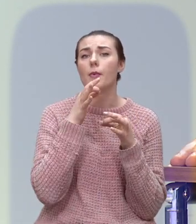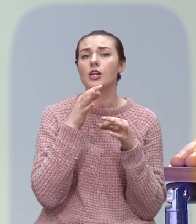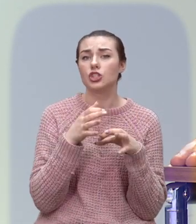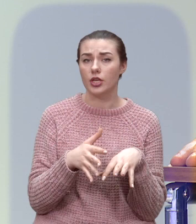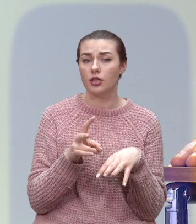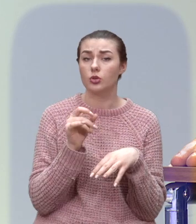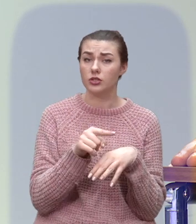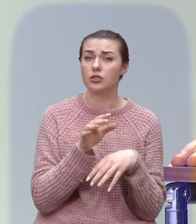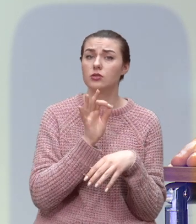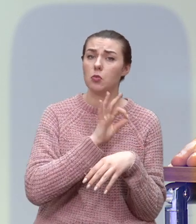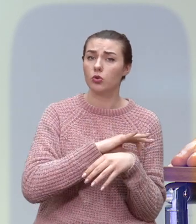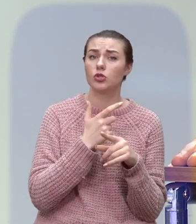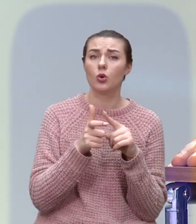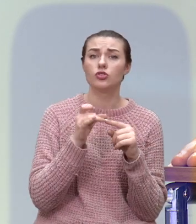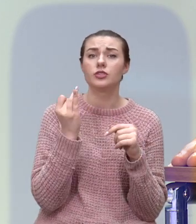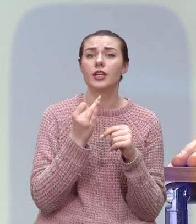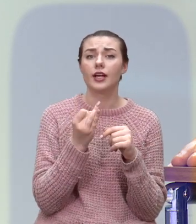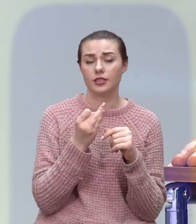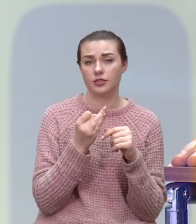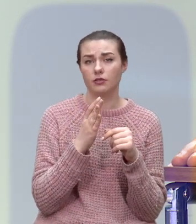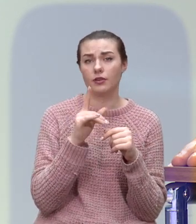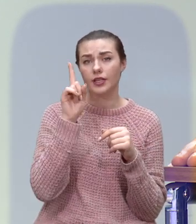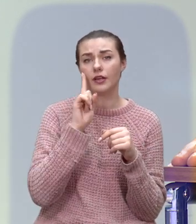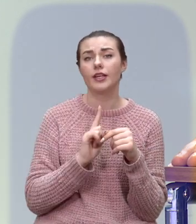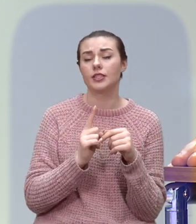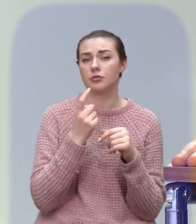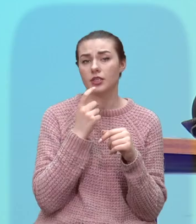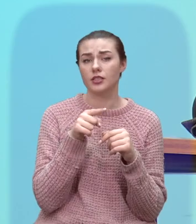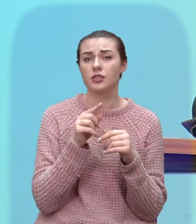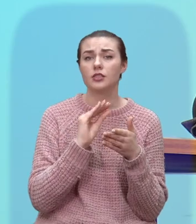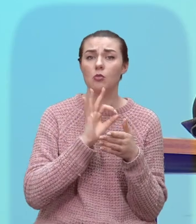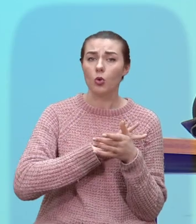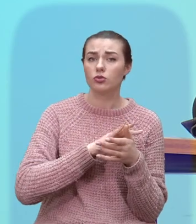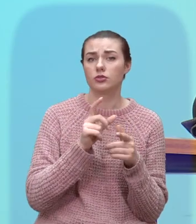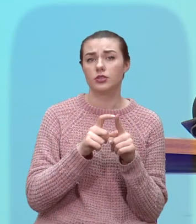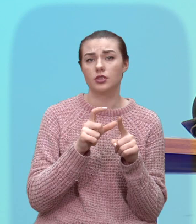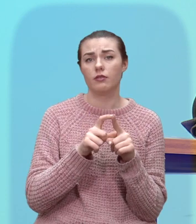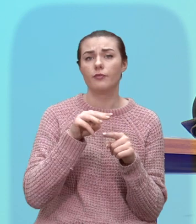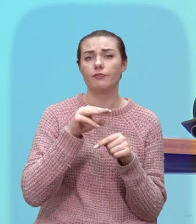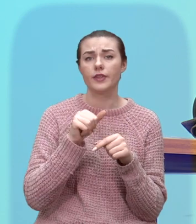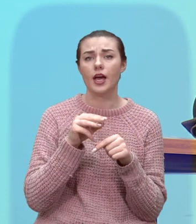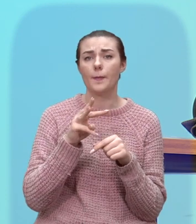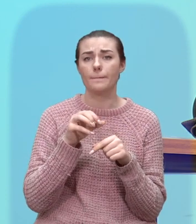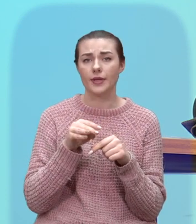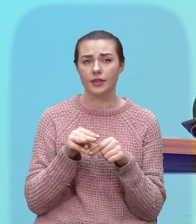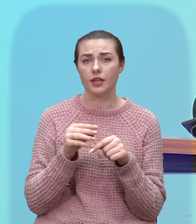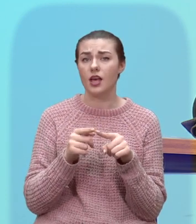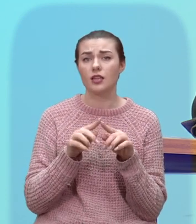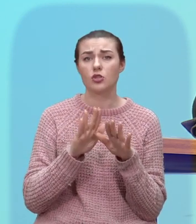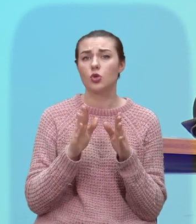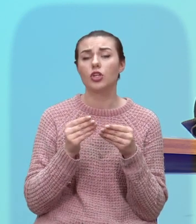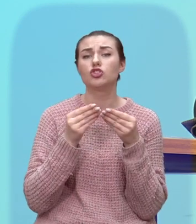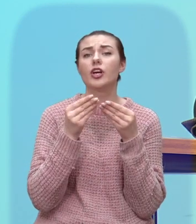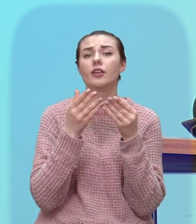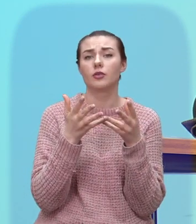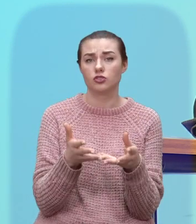прощение но здесь используются очень интересное выражение в еврейском языке да здесь больше выражений to me to mid это ведь не